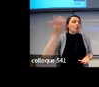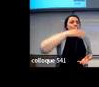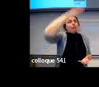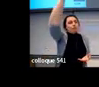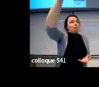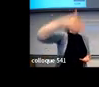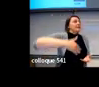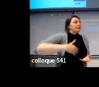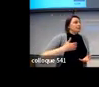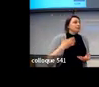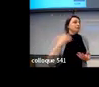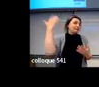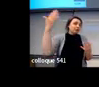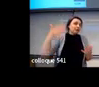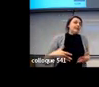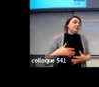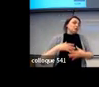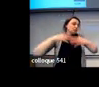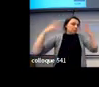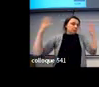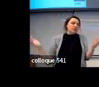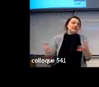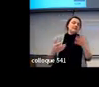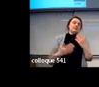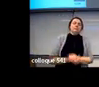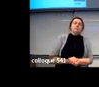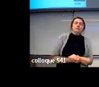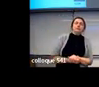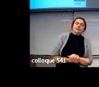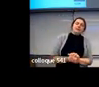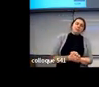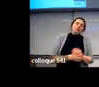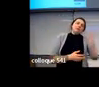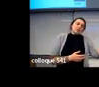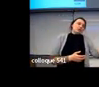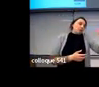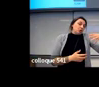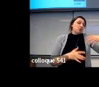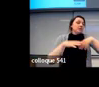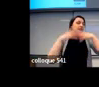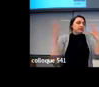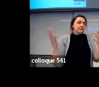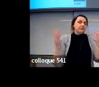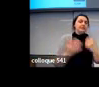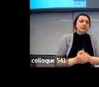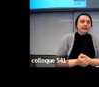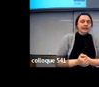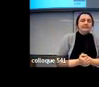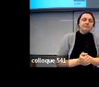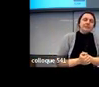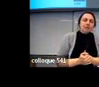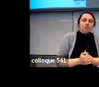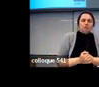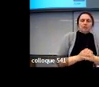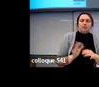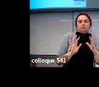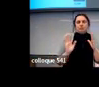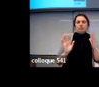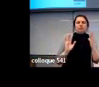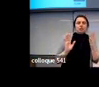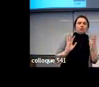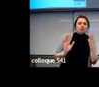scientifique qu'on assure, dans le fond, une relecture puis une cohésion, plus la chargée de projet éditoriale.